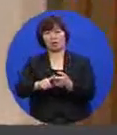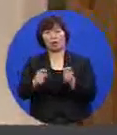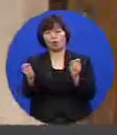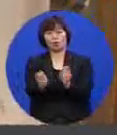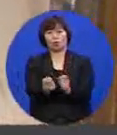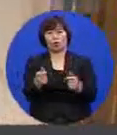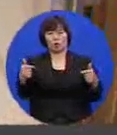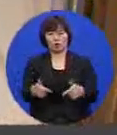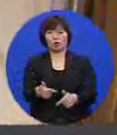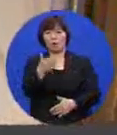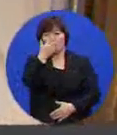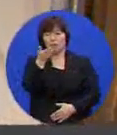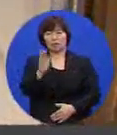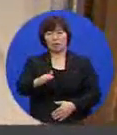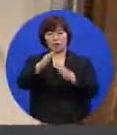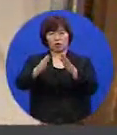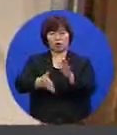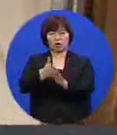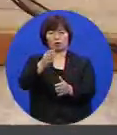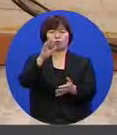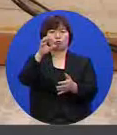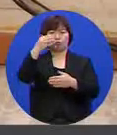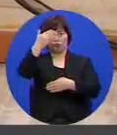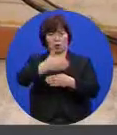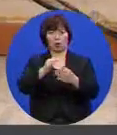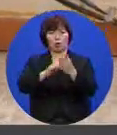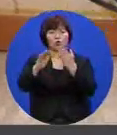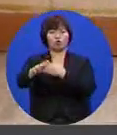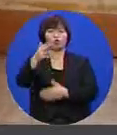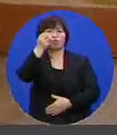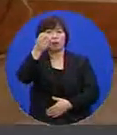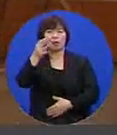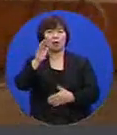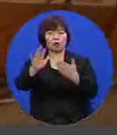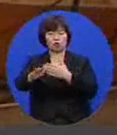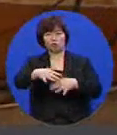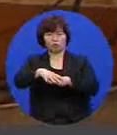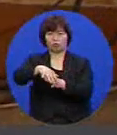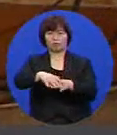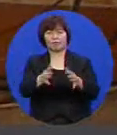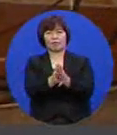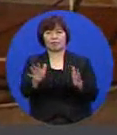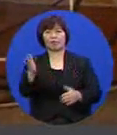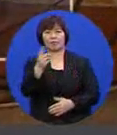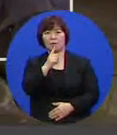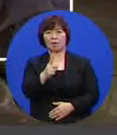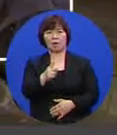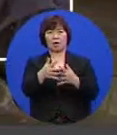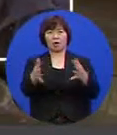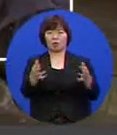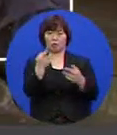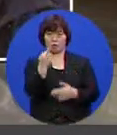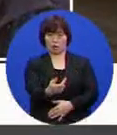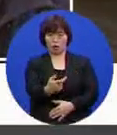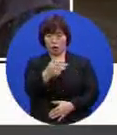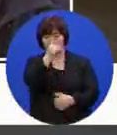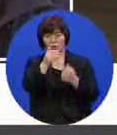있었지만 전주시는 문을 닫고 8개월이 지나서야 설계에 들어갔습니다. 이제 건물이 비어 있다는 것